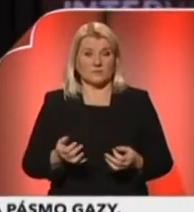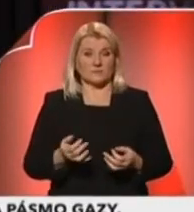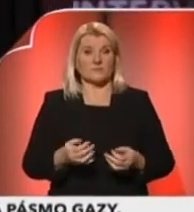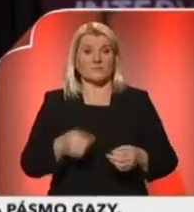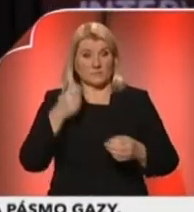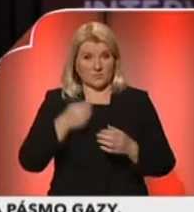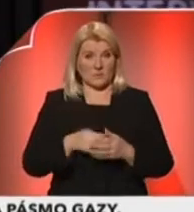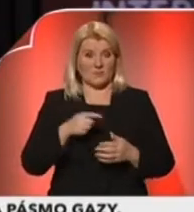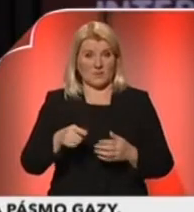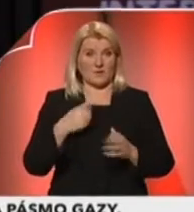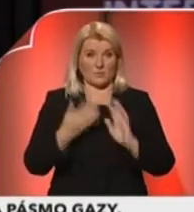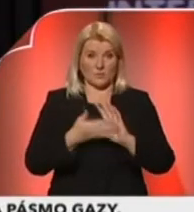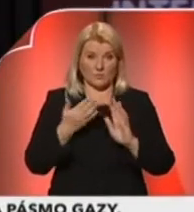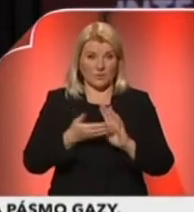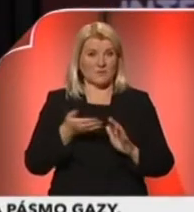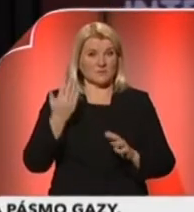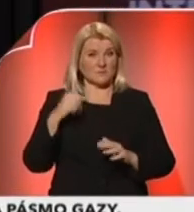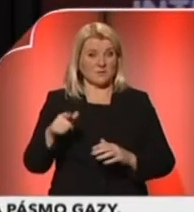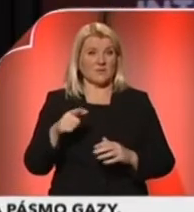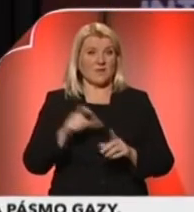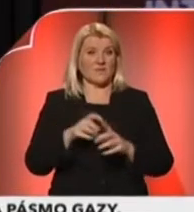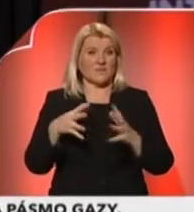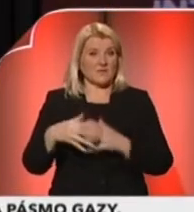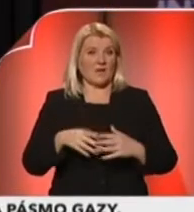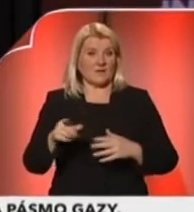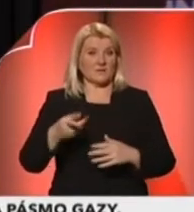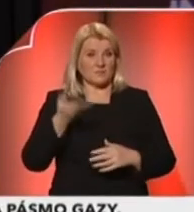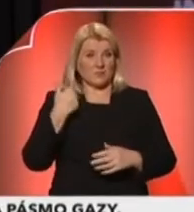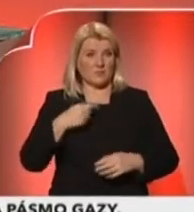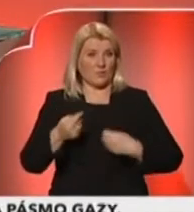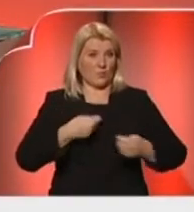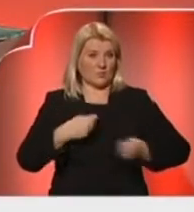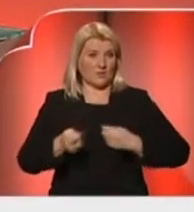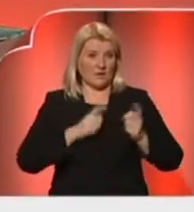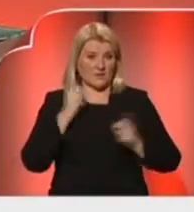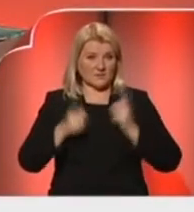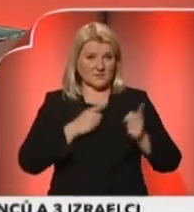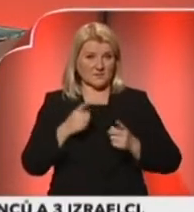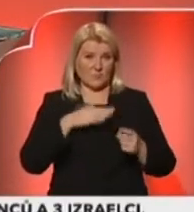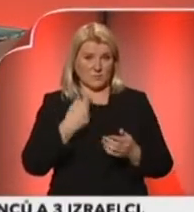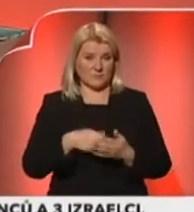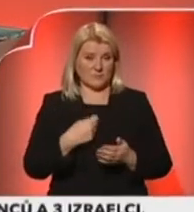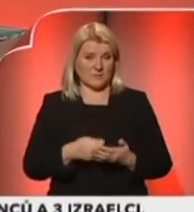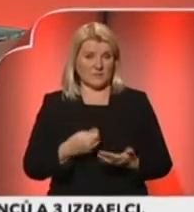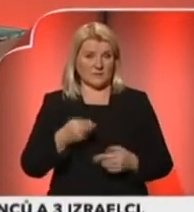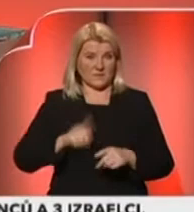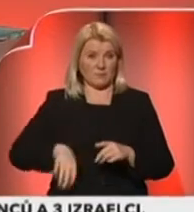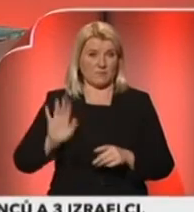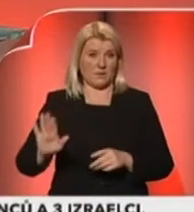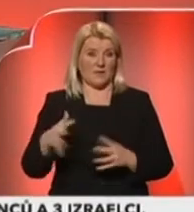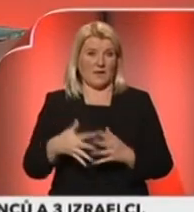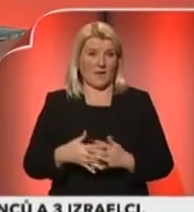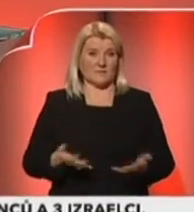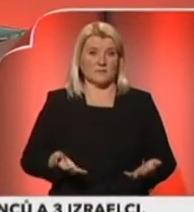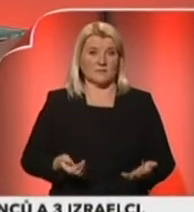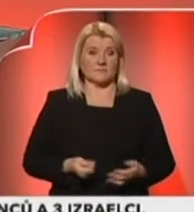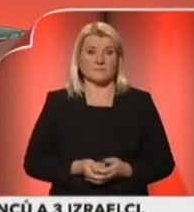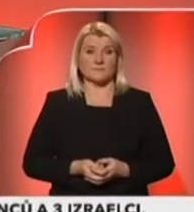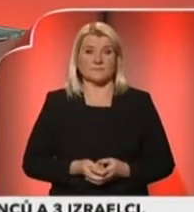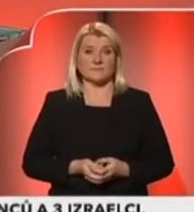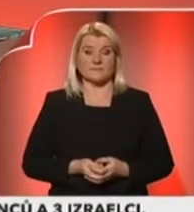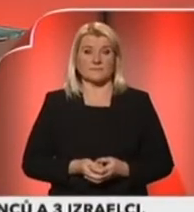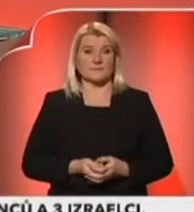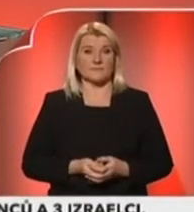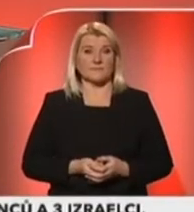je to tedy vizitka panování Davida Ratha, že se dřív nešetřilo? Že se mrhalo prostředky ale do zdravotnictví ve středočeském